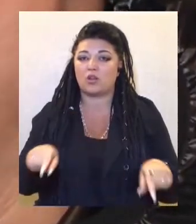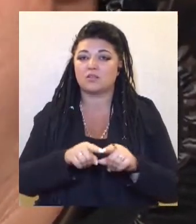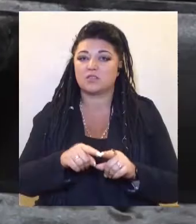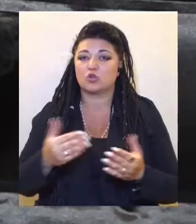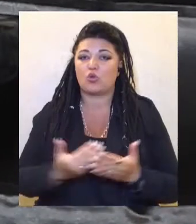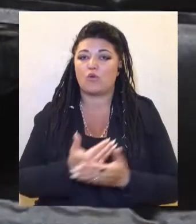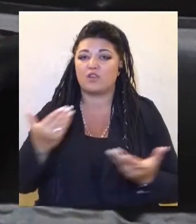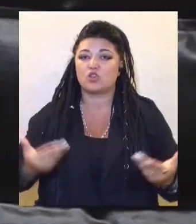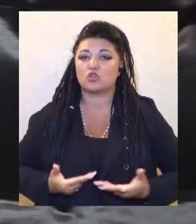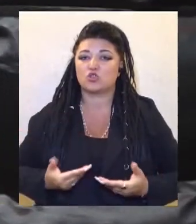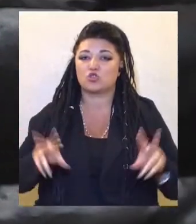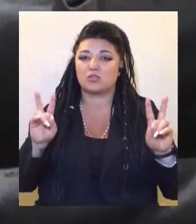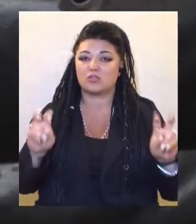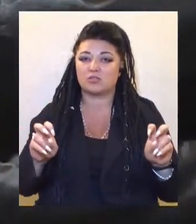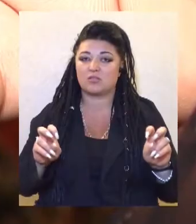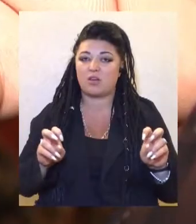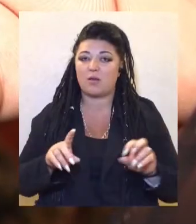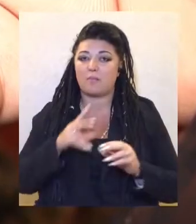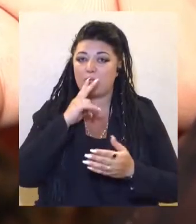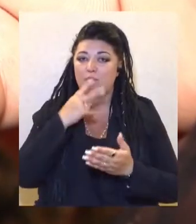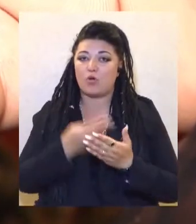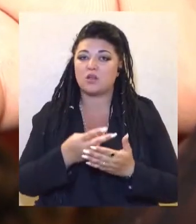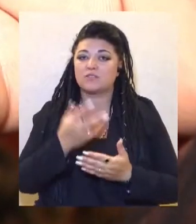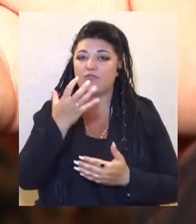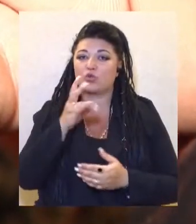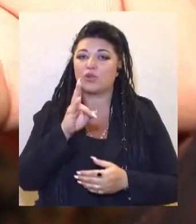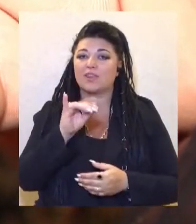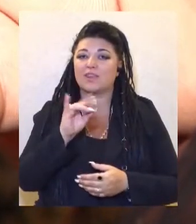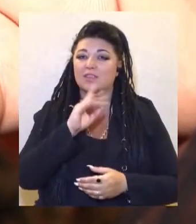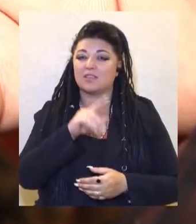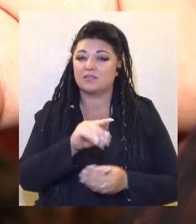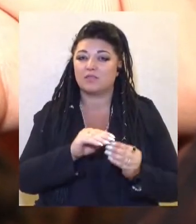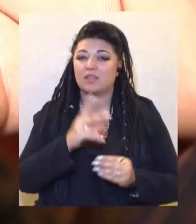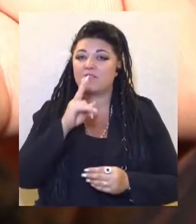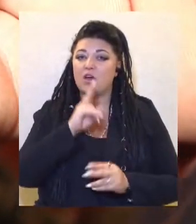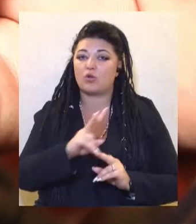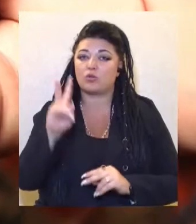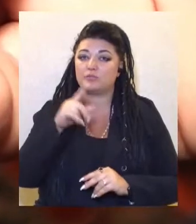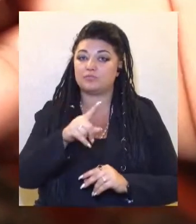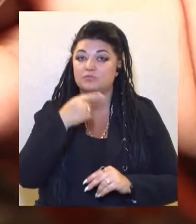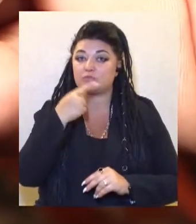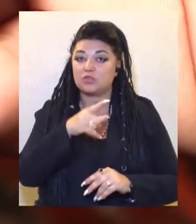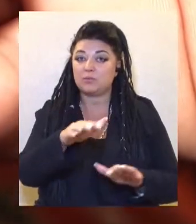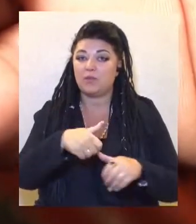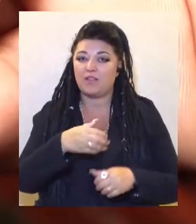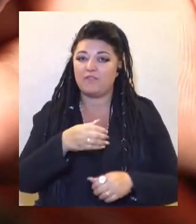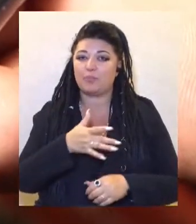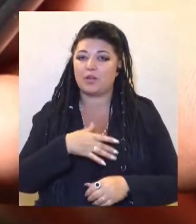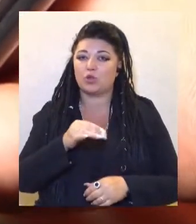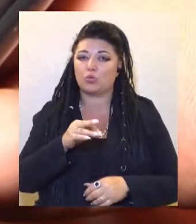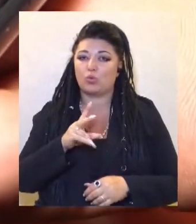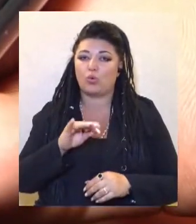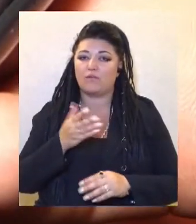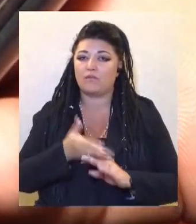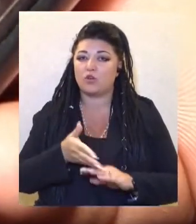Федір Герасимов показує фото Ніни 2 роки тому. Каже, тоді її забрали в притулок у важкому стані біля церкви на